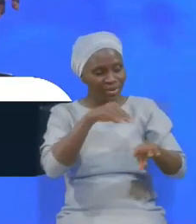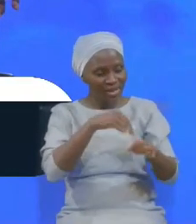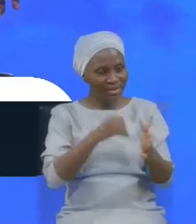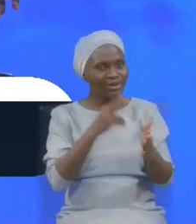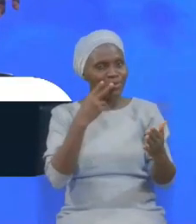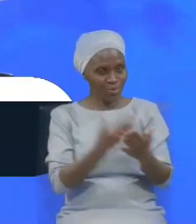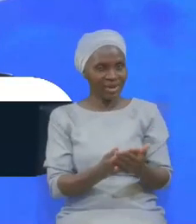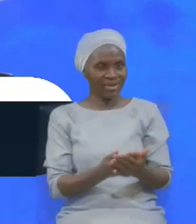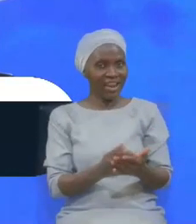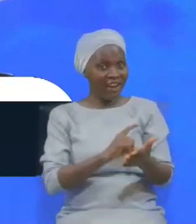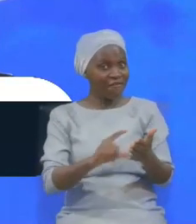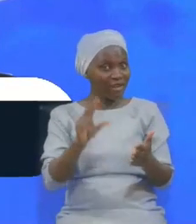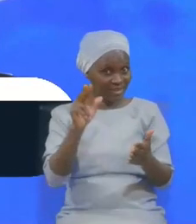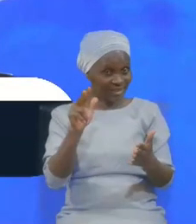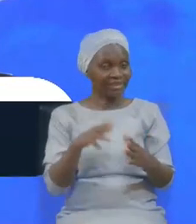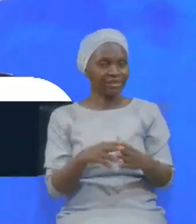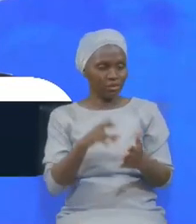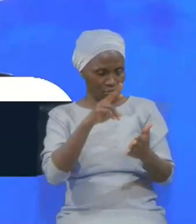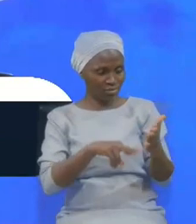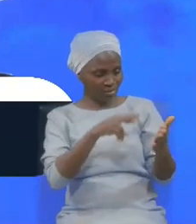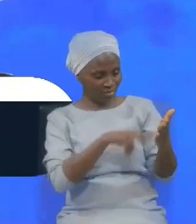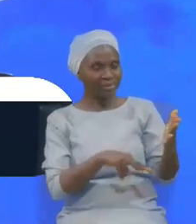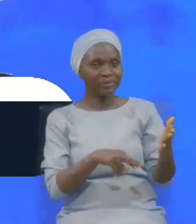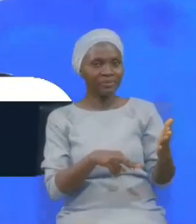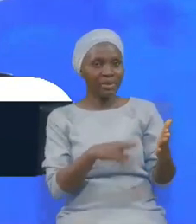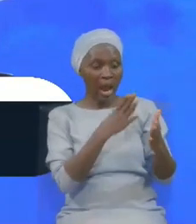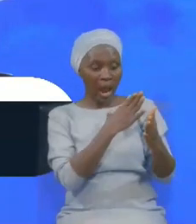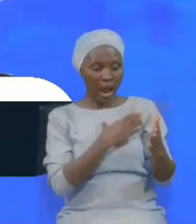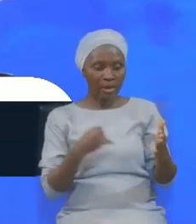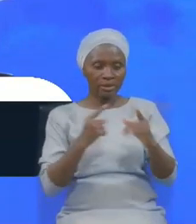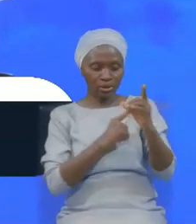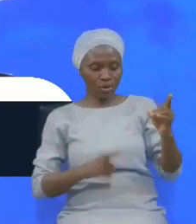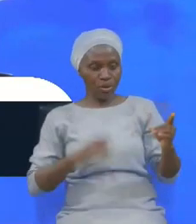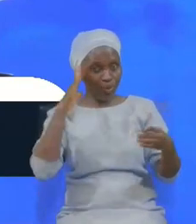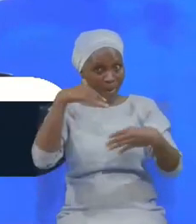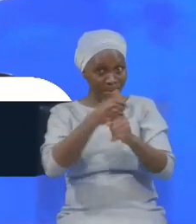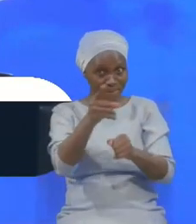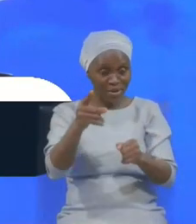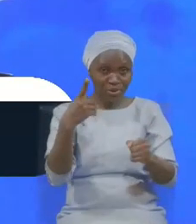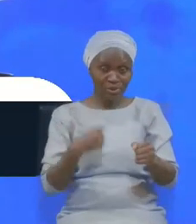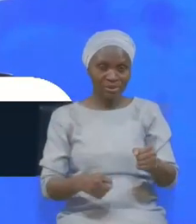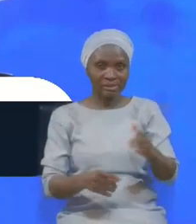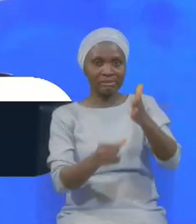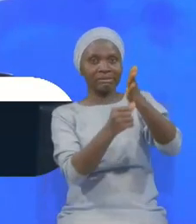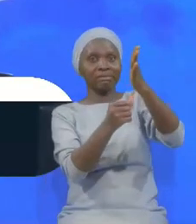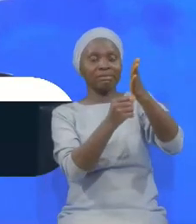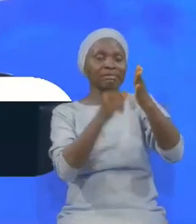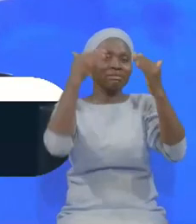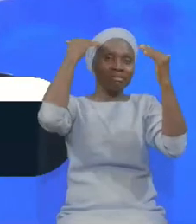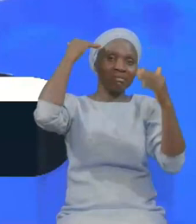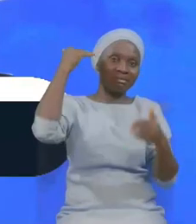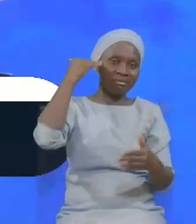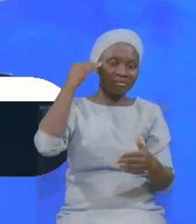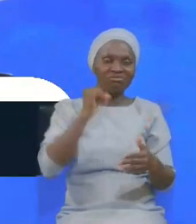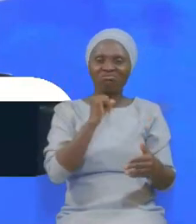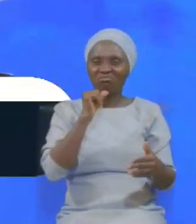verset 13 avant de le lire. Voici ceci. L'Éternel fera de toi la tête. Amen.